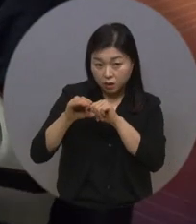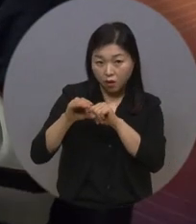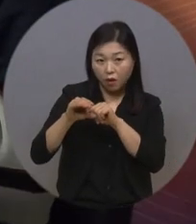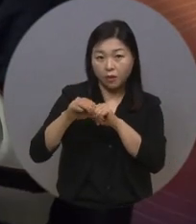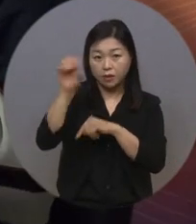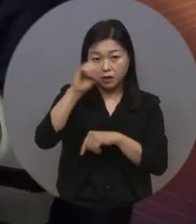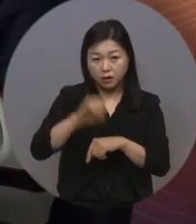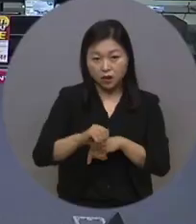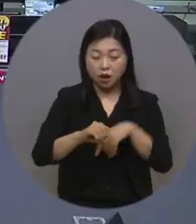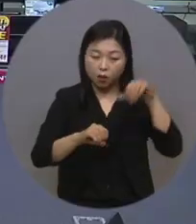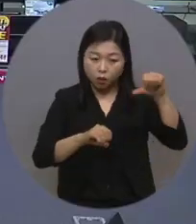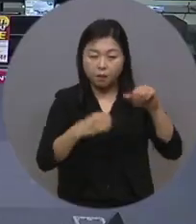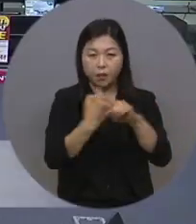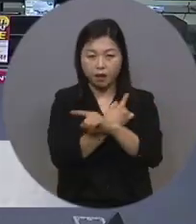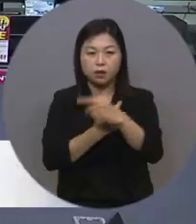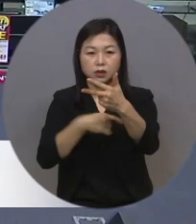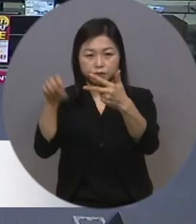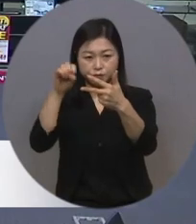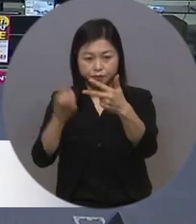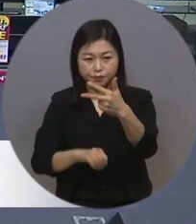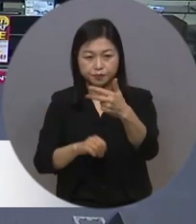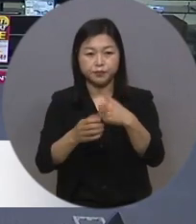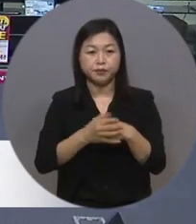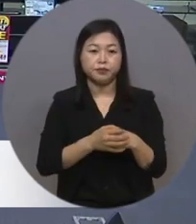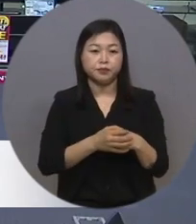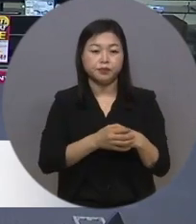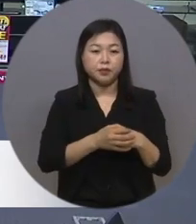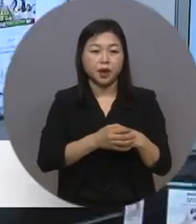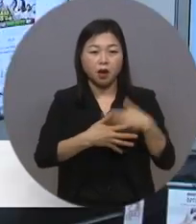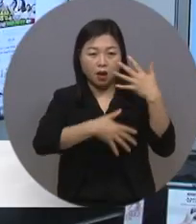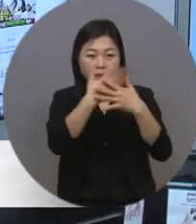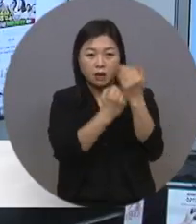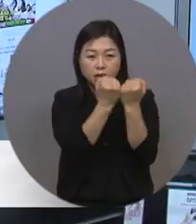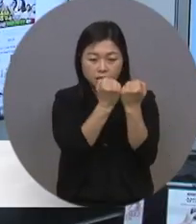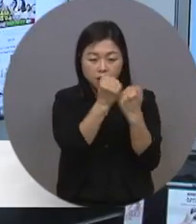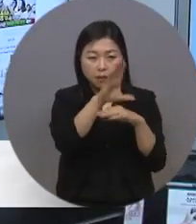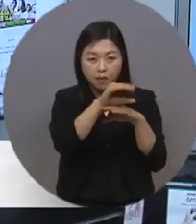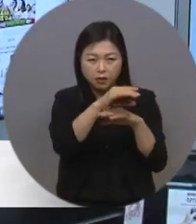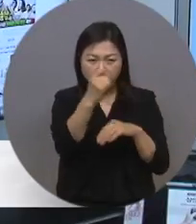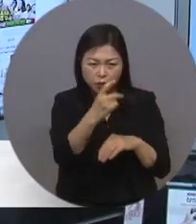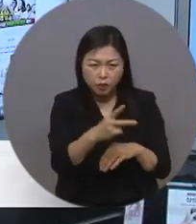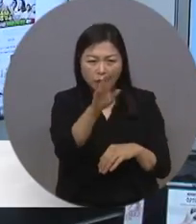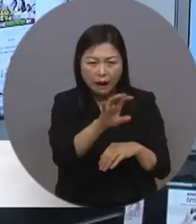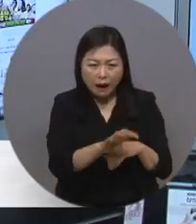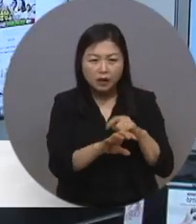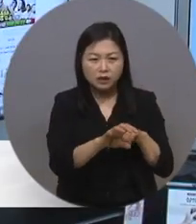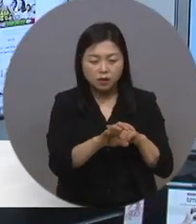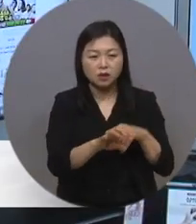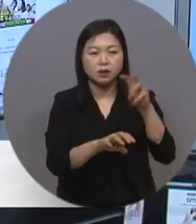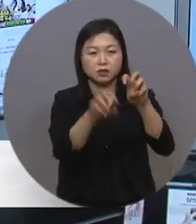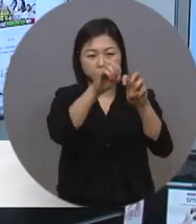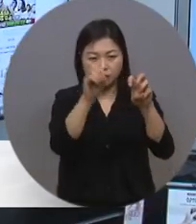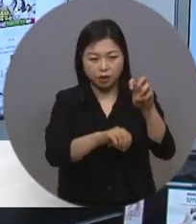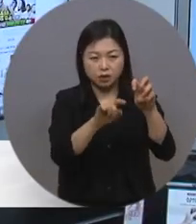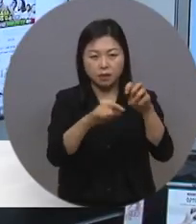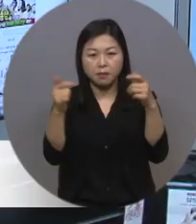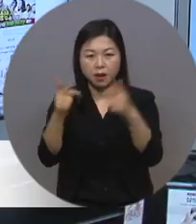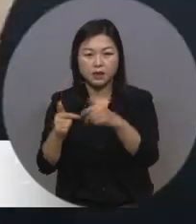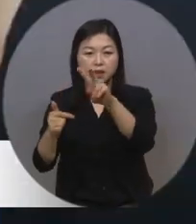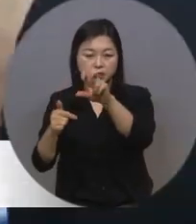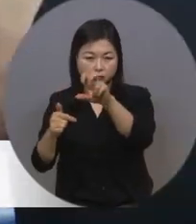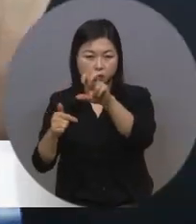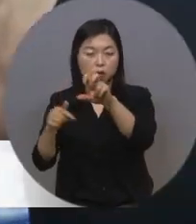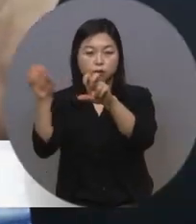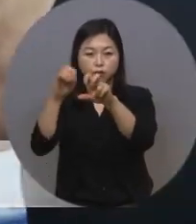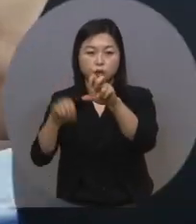확대됩니다. 화면 해설 방송 재방송 편성 비율을 기존 30%에서 25% 이하로